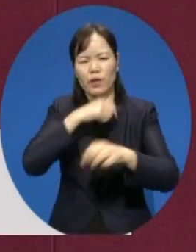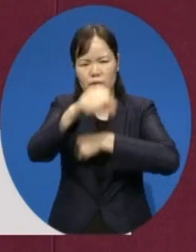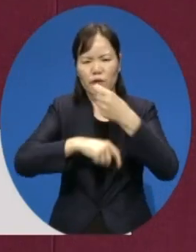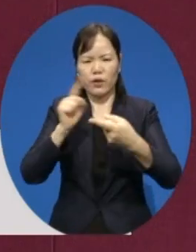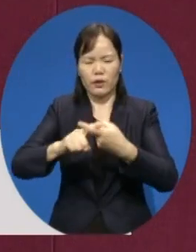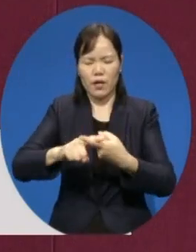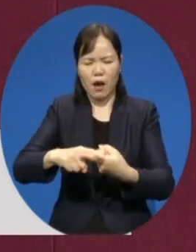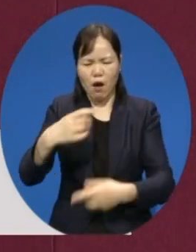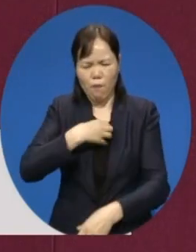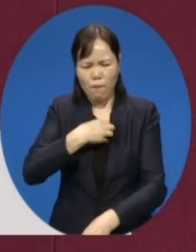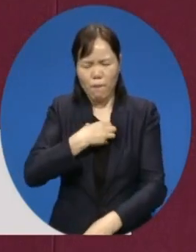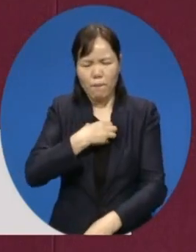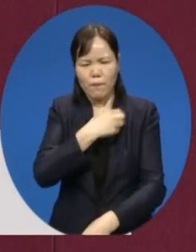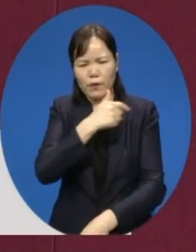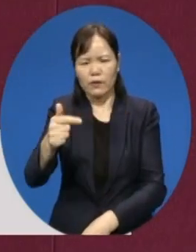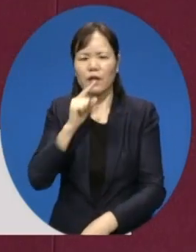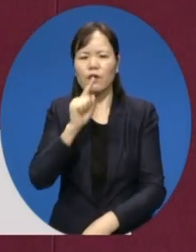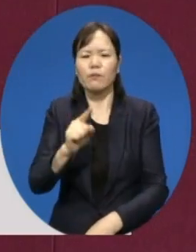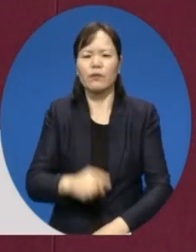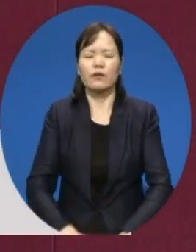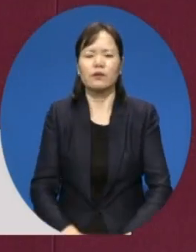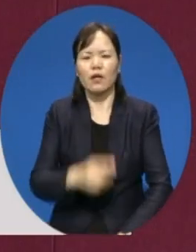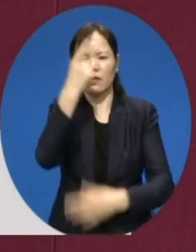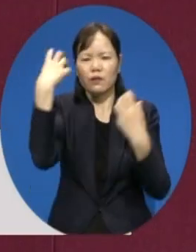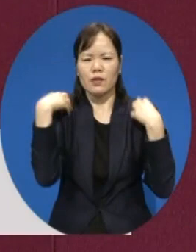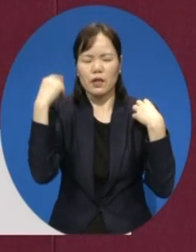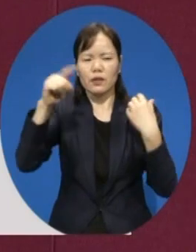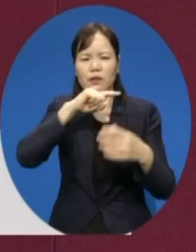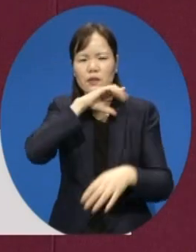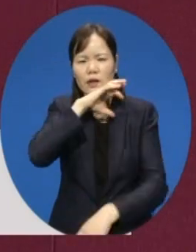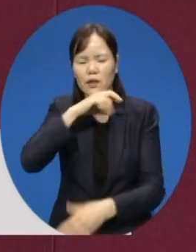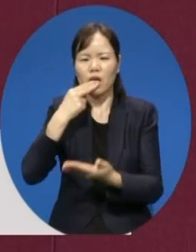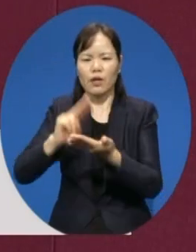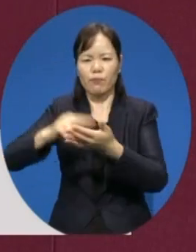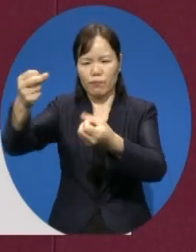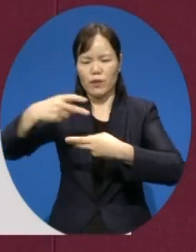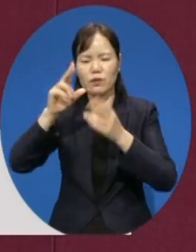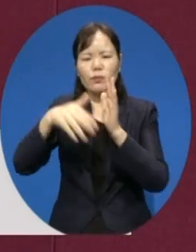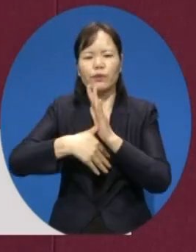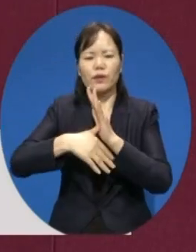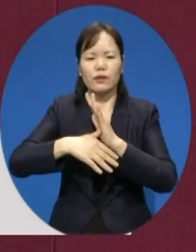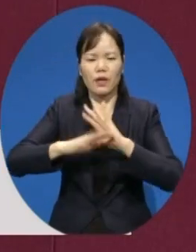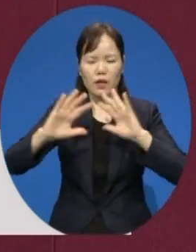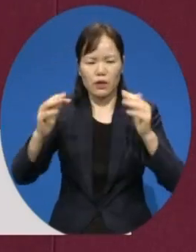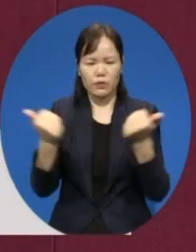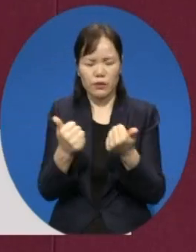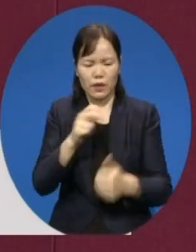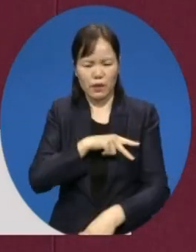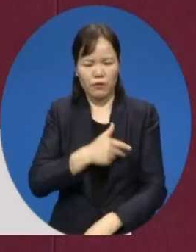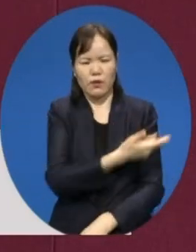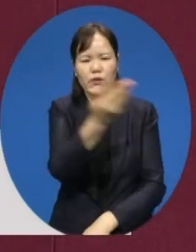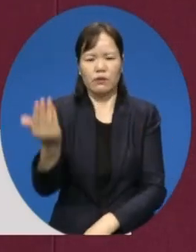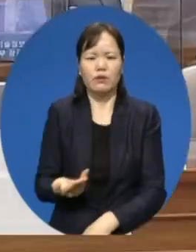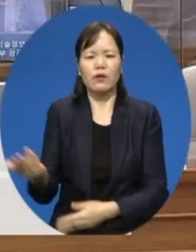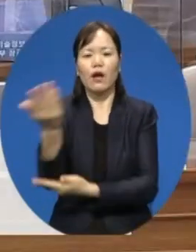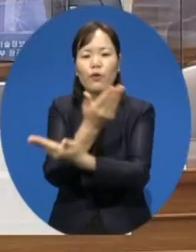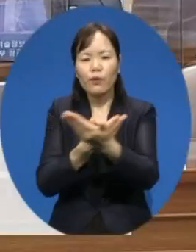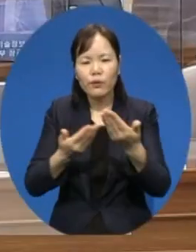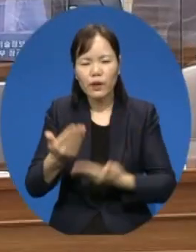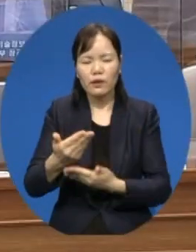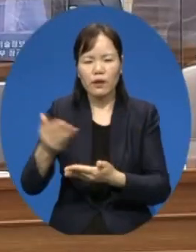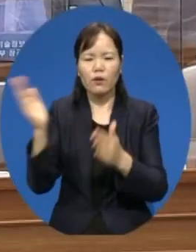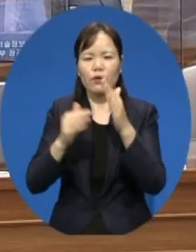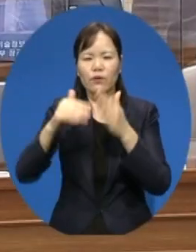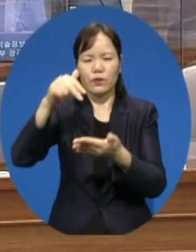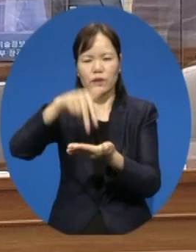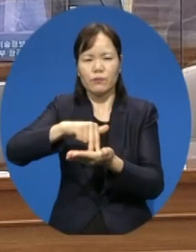위협이라고 했습니다. 우리 정부에게 그 항의서한 보내면서 국회의원들에게 공유해달라고 하고 공식 입장을